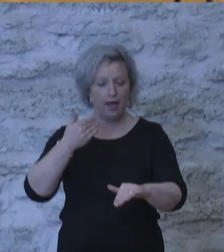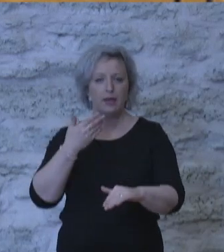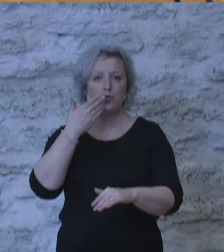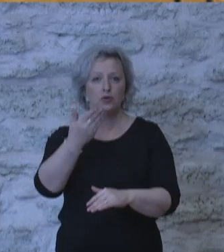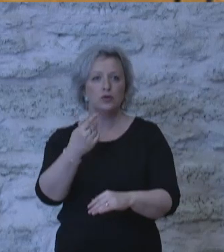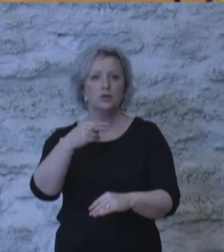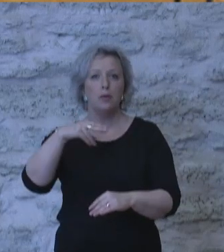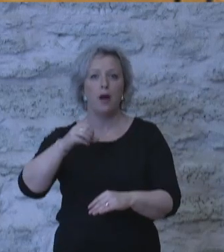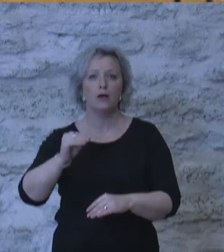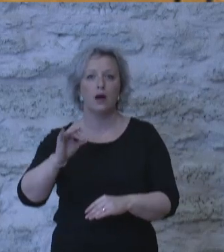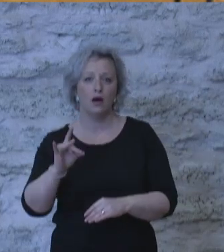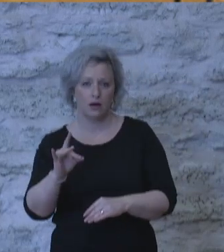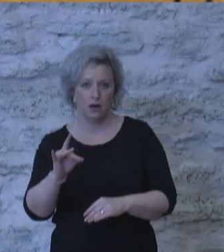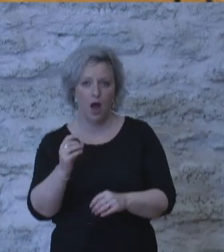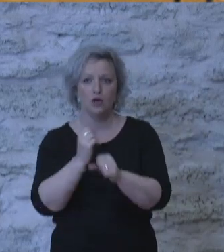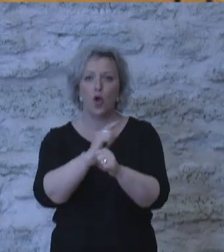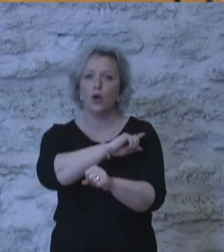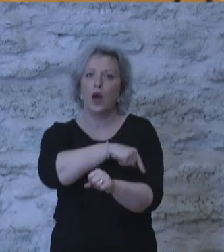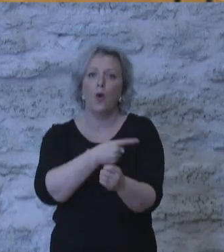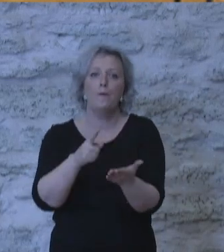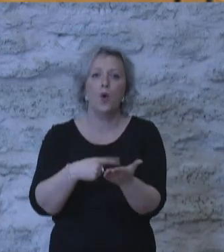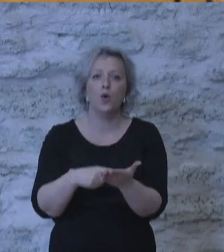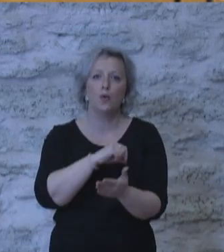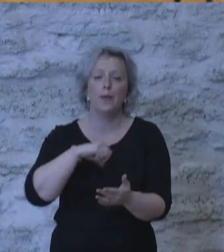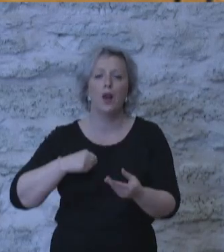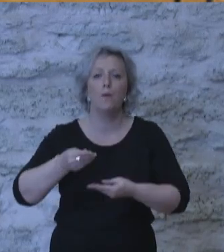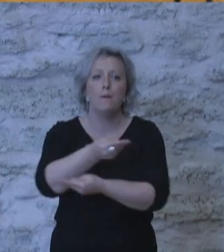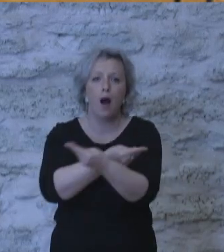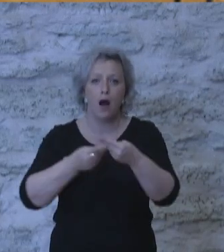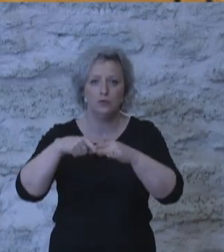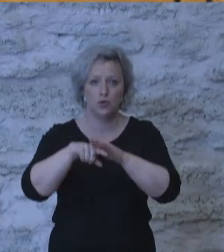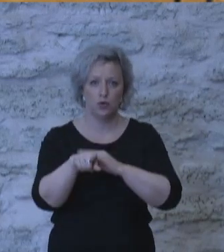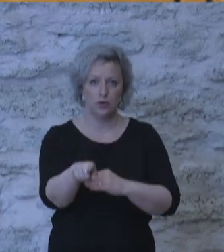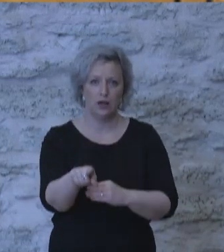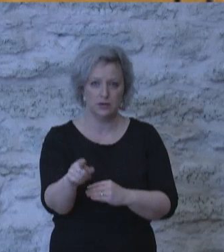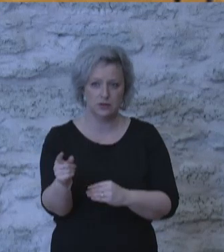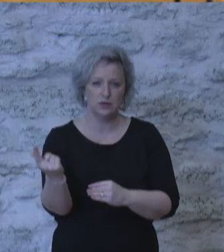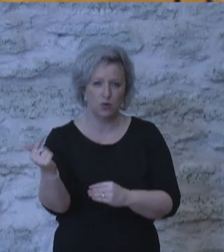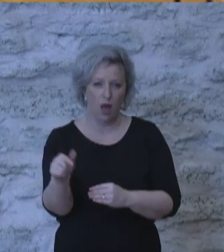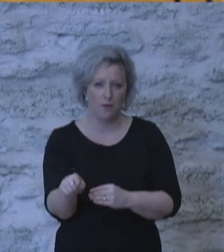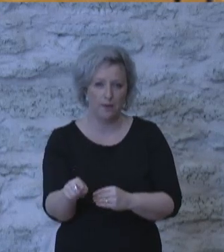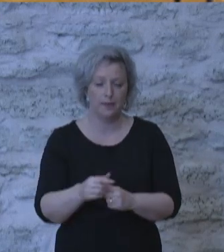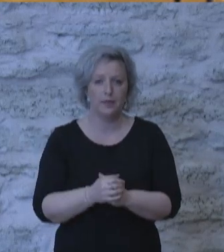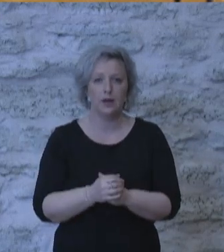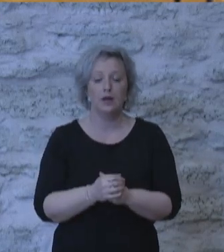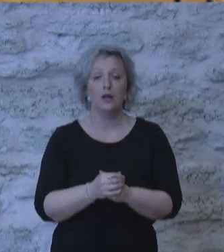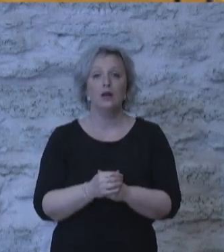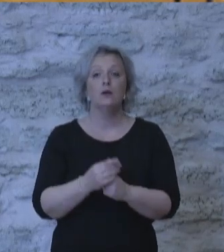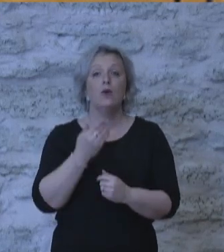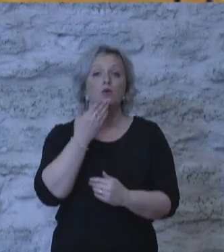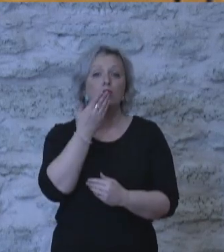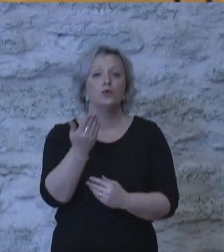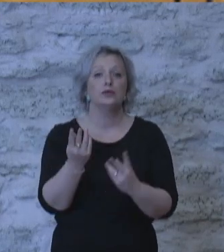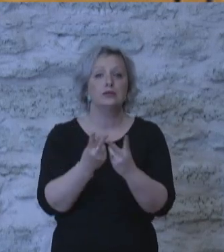Ivari Padar, ehk siis tööjõu puudus põllumajanduses, mis terendab. Ja ma küsiks ühe väga sellise